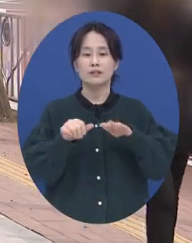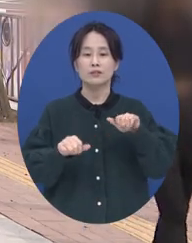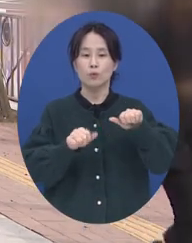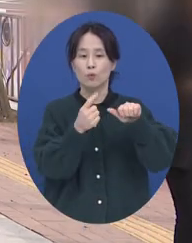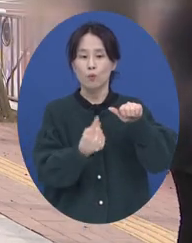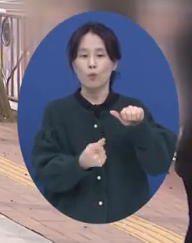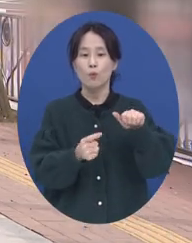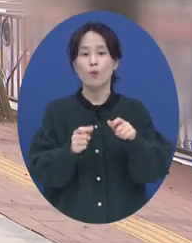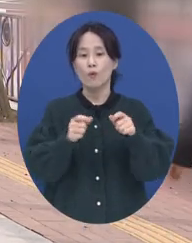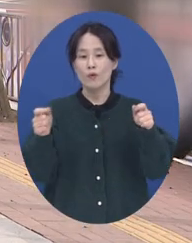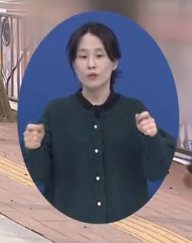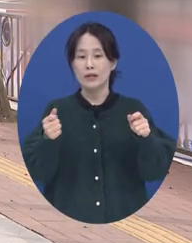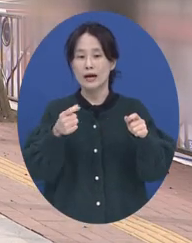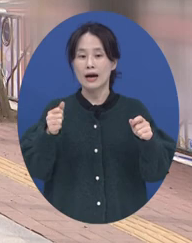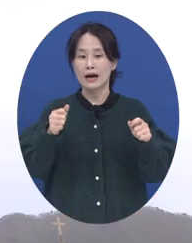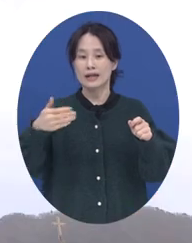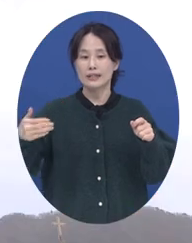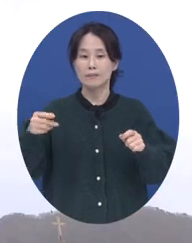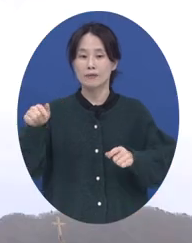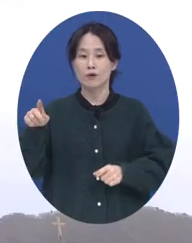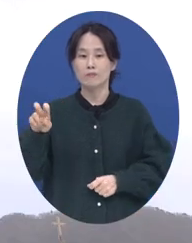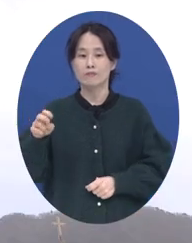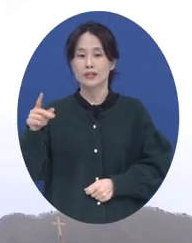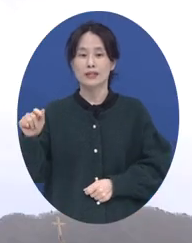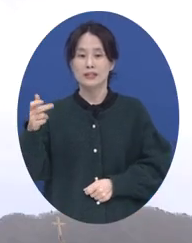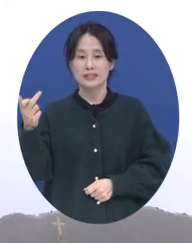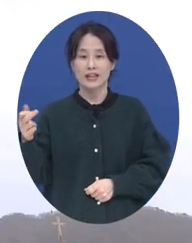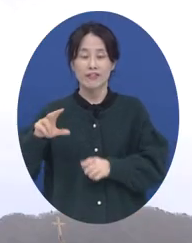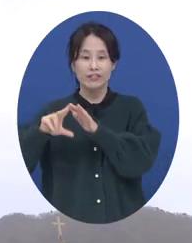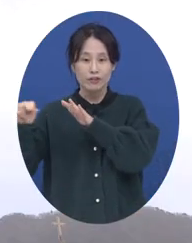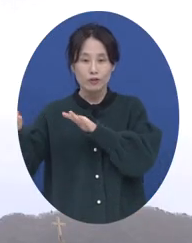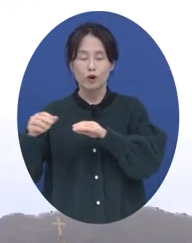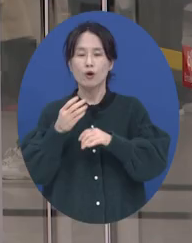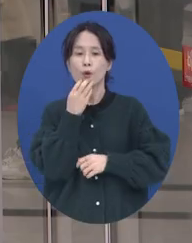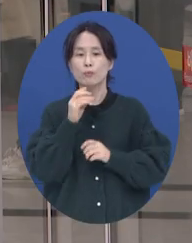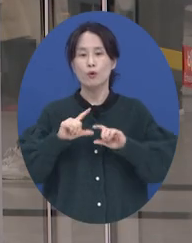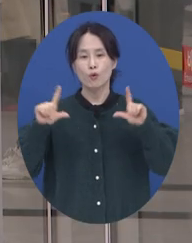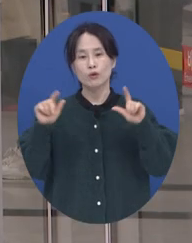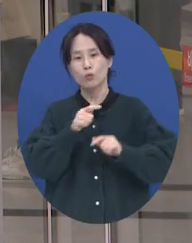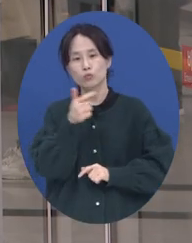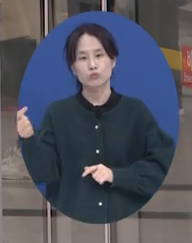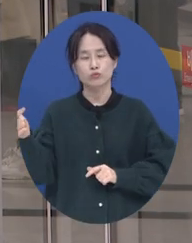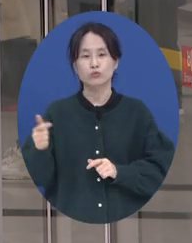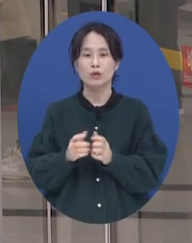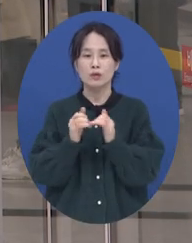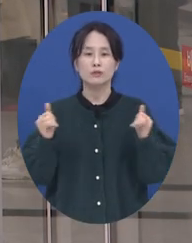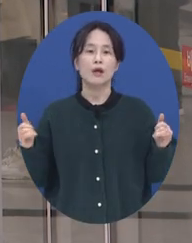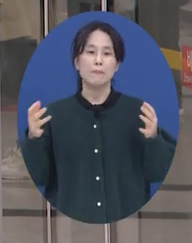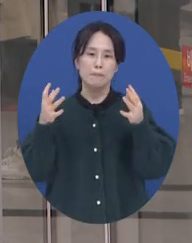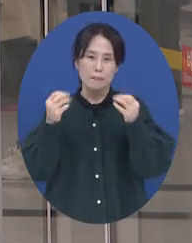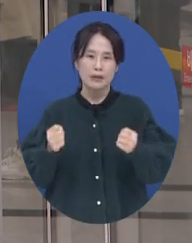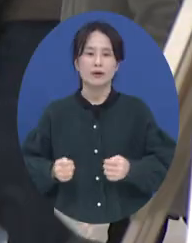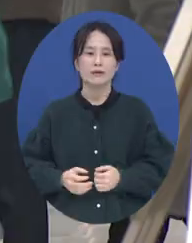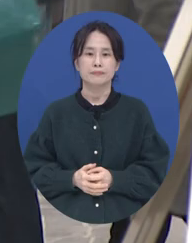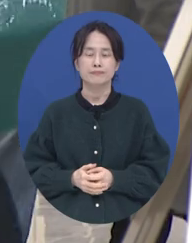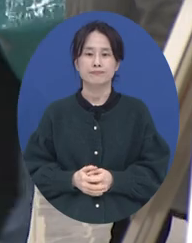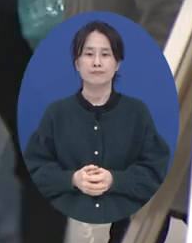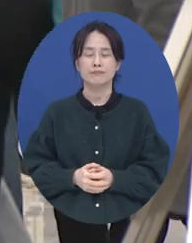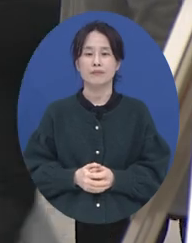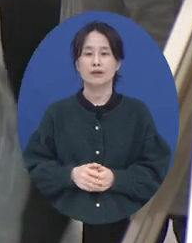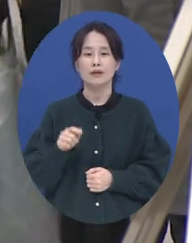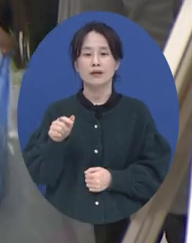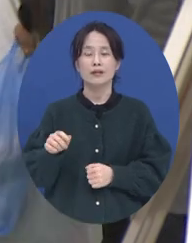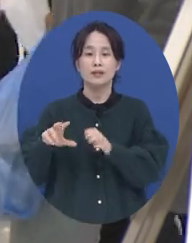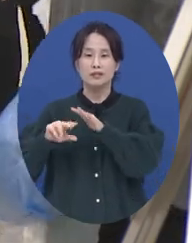지하철 5호선 연장 하남선의 종착역인 하남 검단산역. 평일 오후에도 승객들의 발길이 끊이지 않습니다.